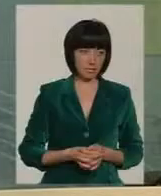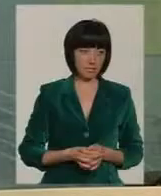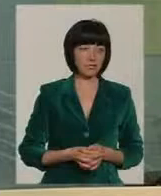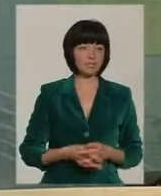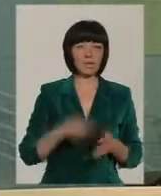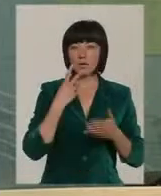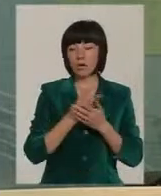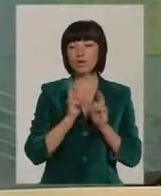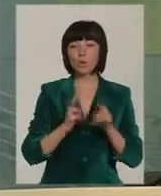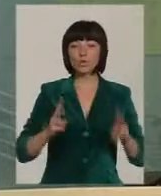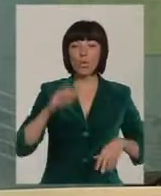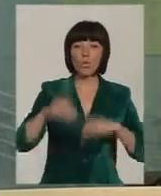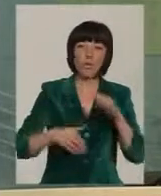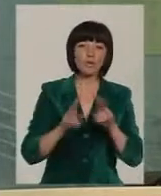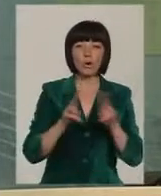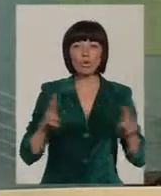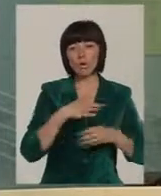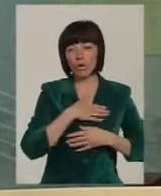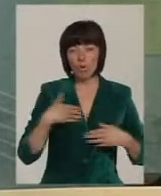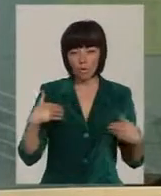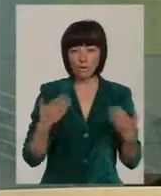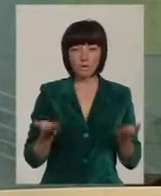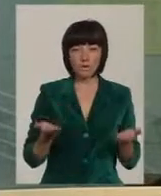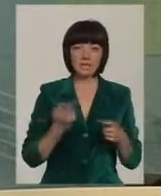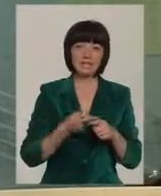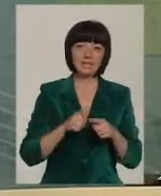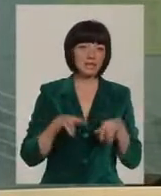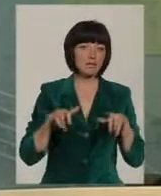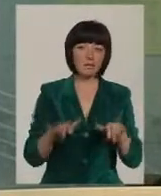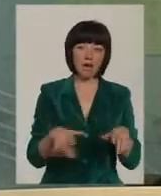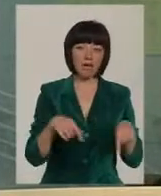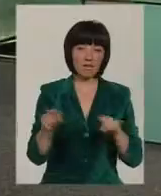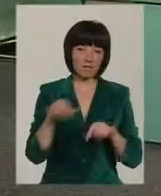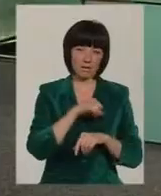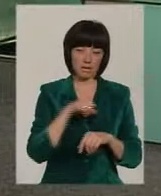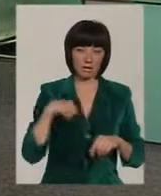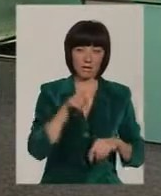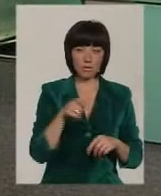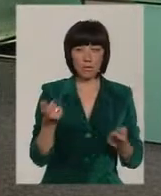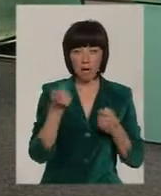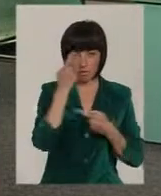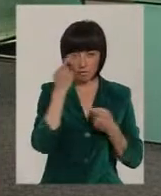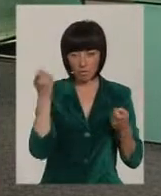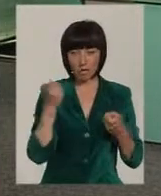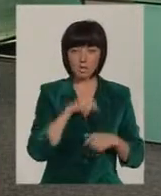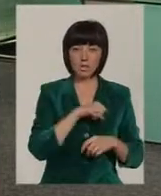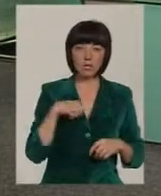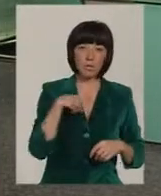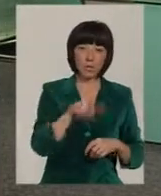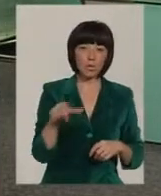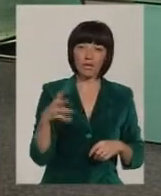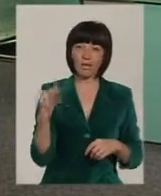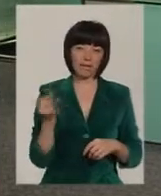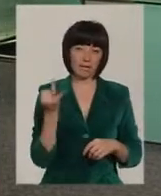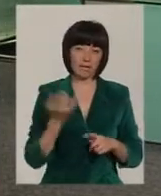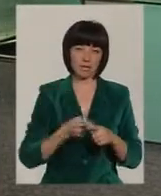Бачимо, хто купається, хто не купається. Це справа людей. Мало інформації, мабуть, чи люди самі не